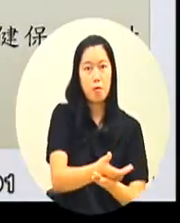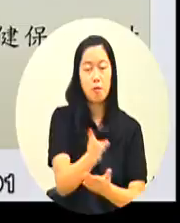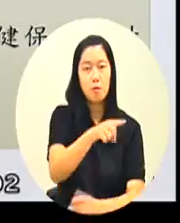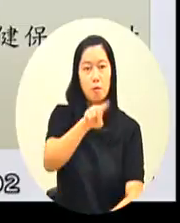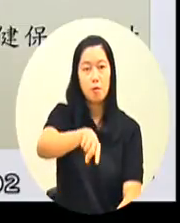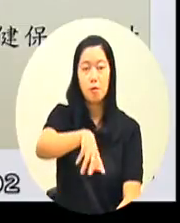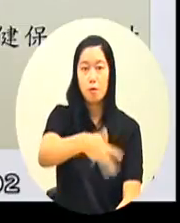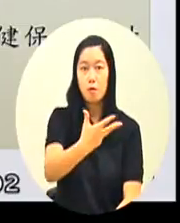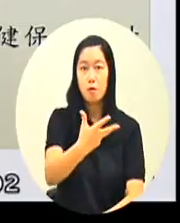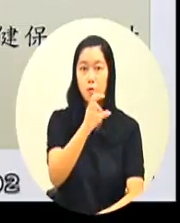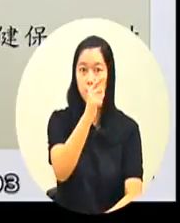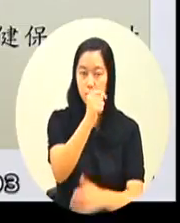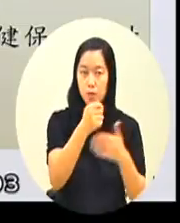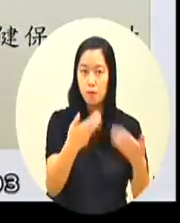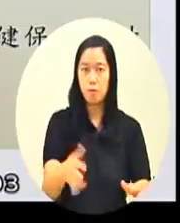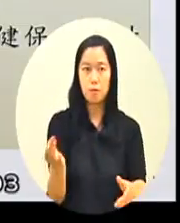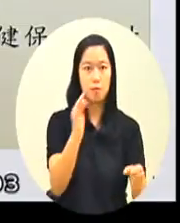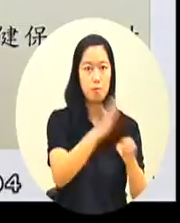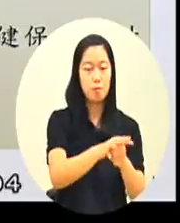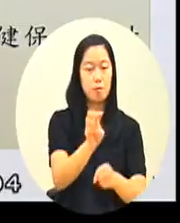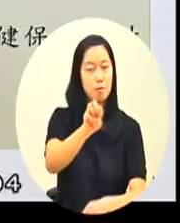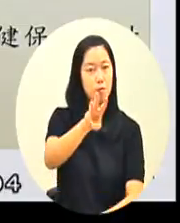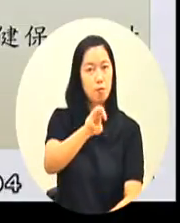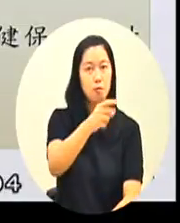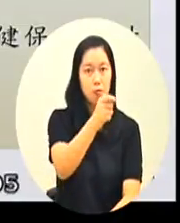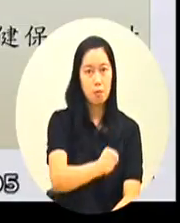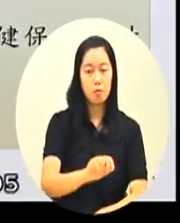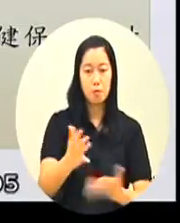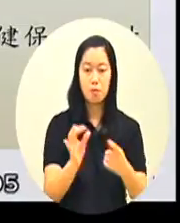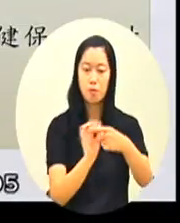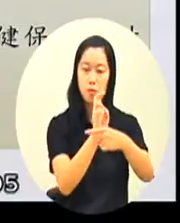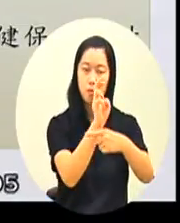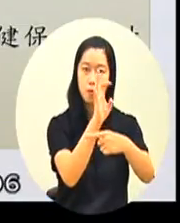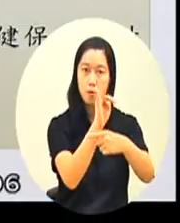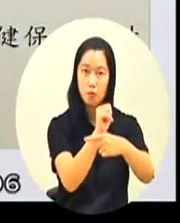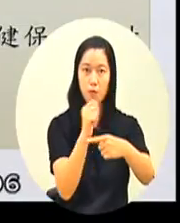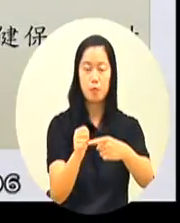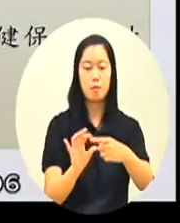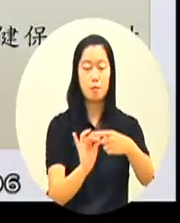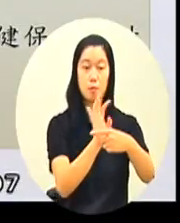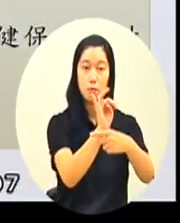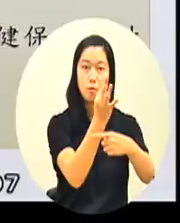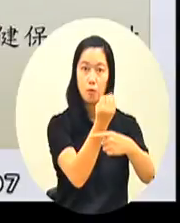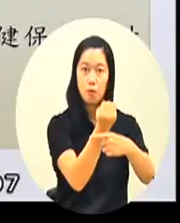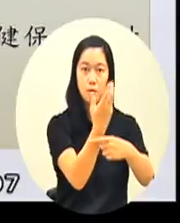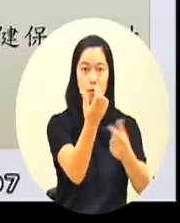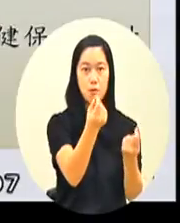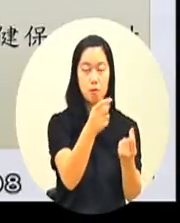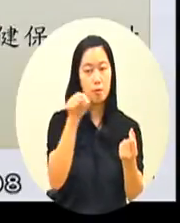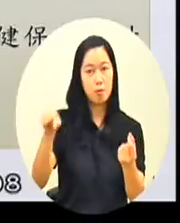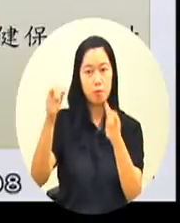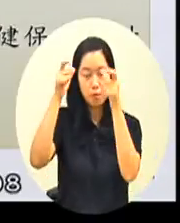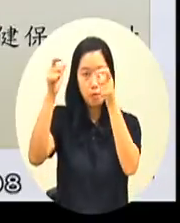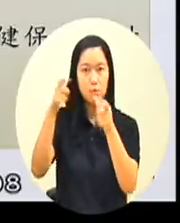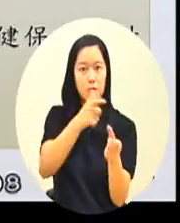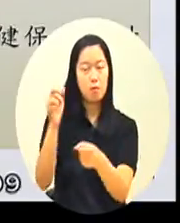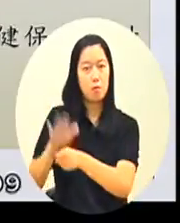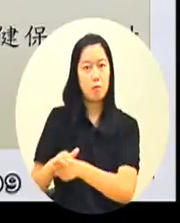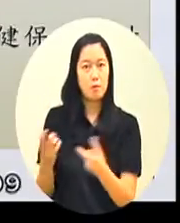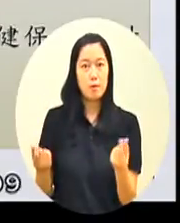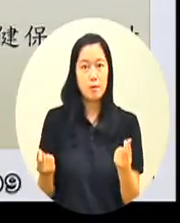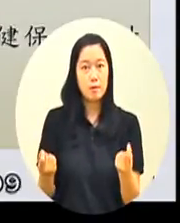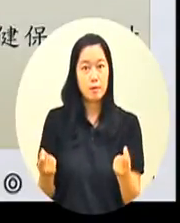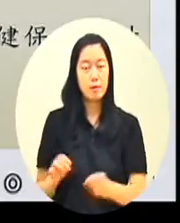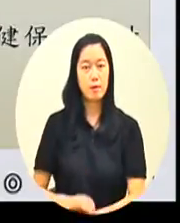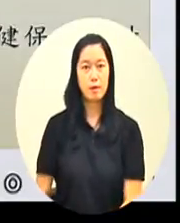1800多亿。补助了他300多亿，大概20几%，就以这个20几%补助我们高雄，我们高雄也是这